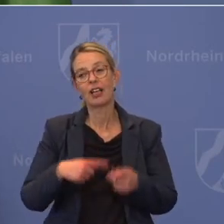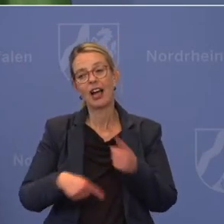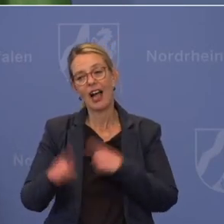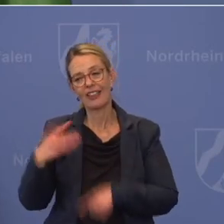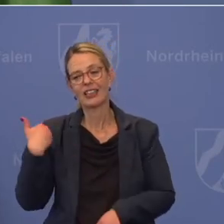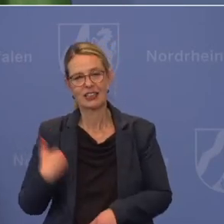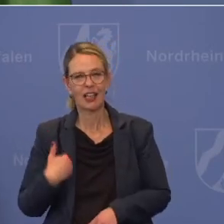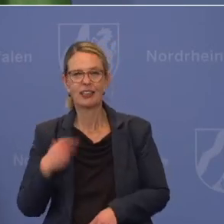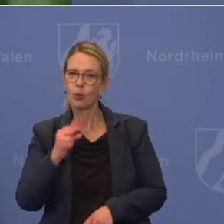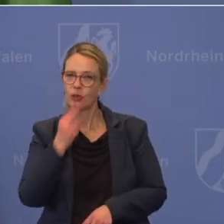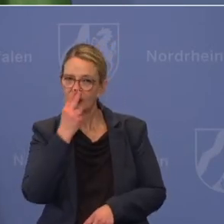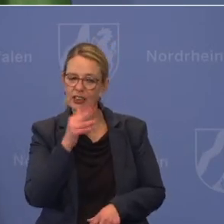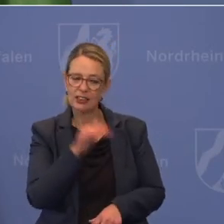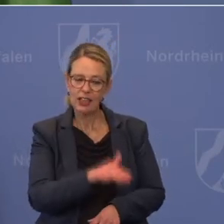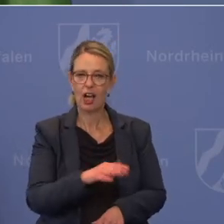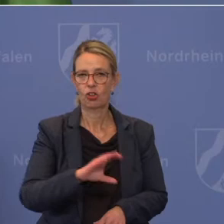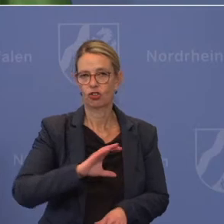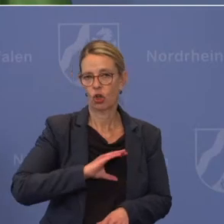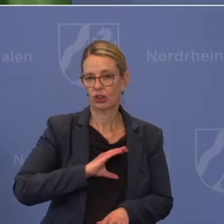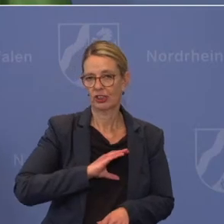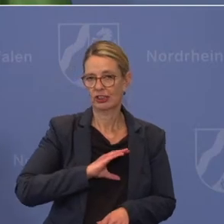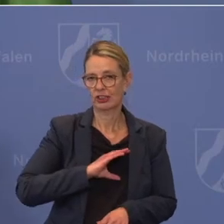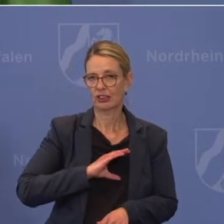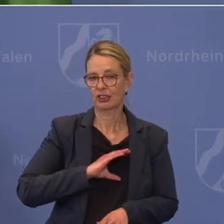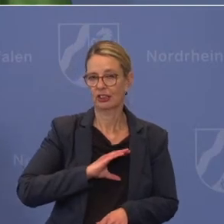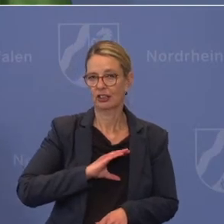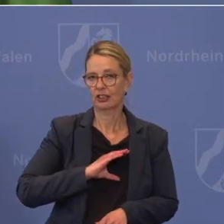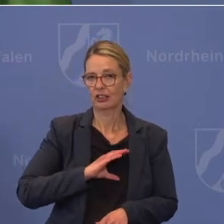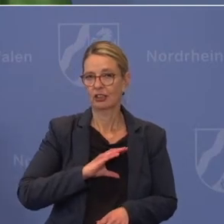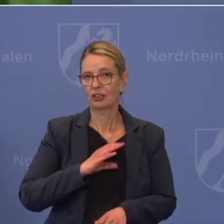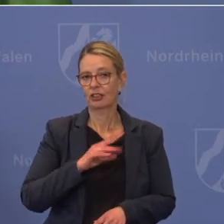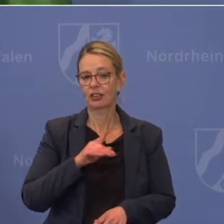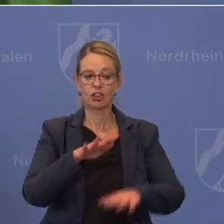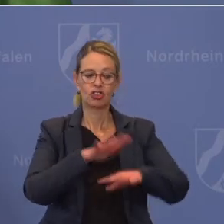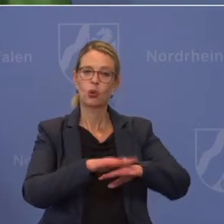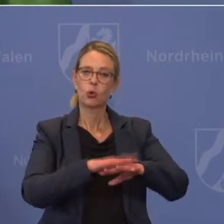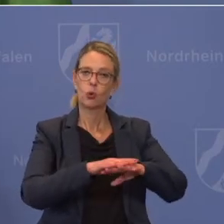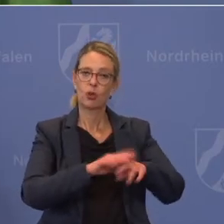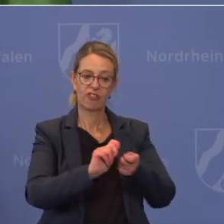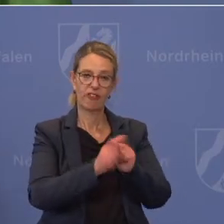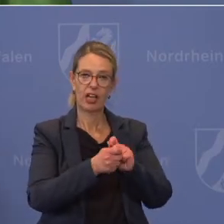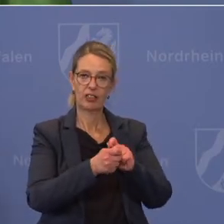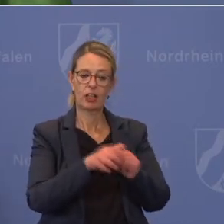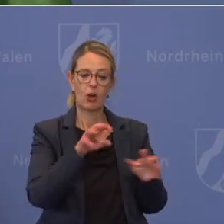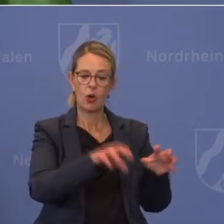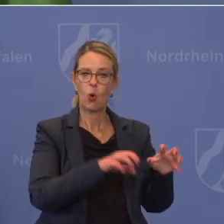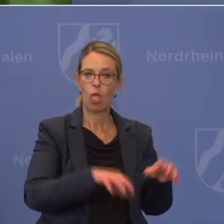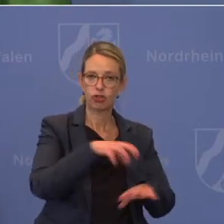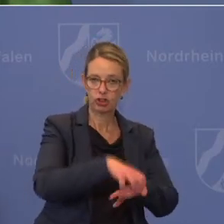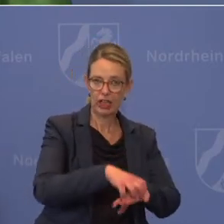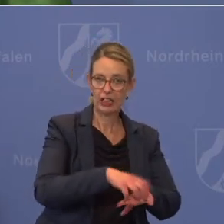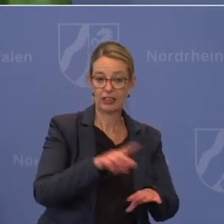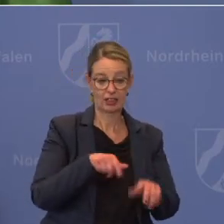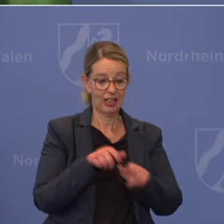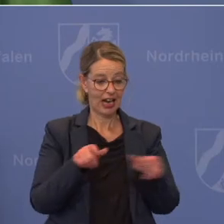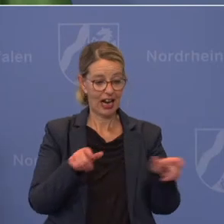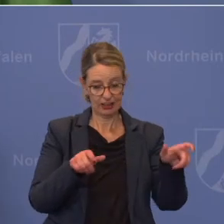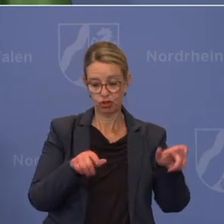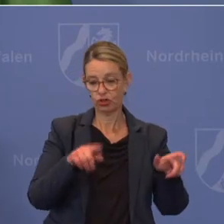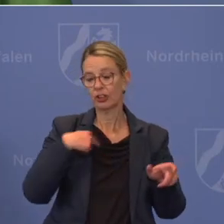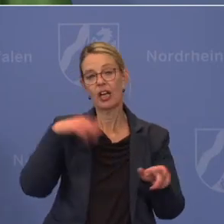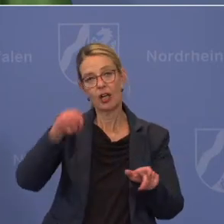wir es hier dargestellt haben, bei dem notwendigen Strukturwandel an den Kohlestandorten, sowohl im Rheinischen Revier als auch bei